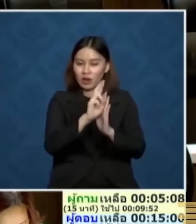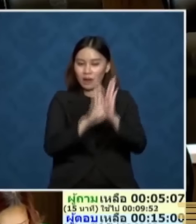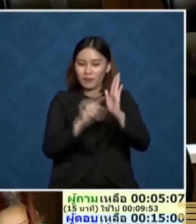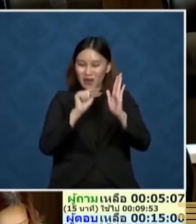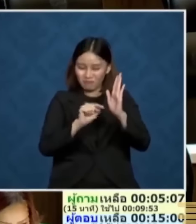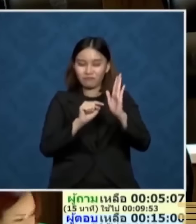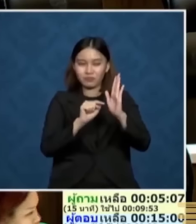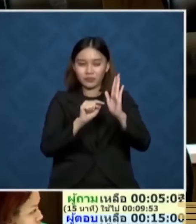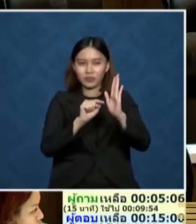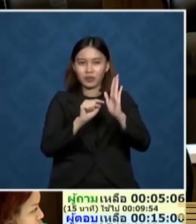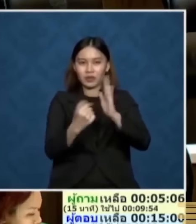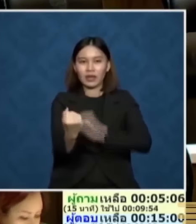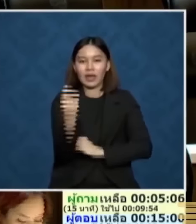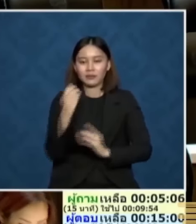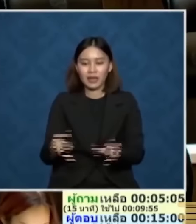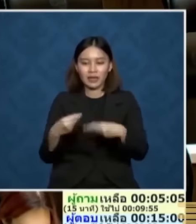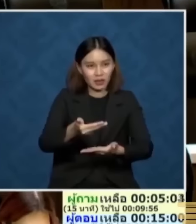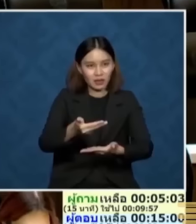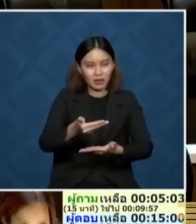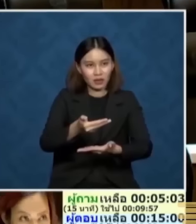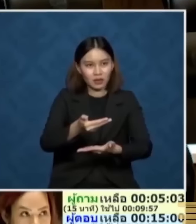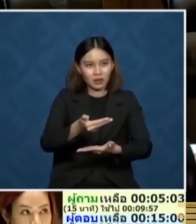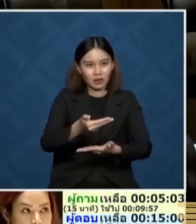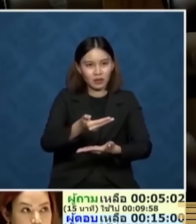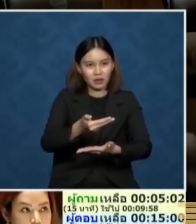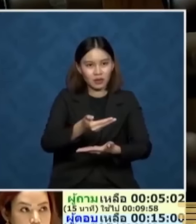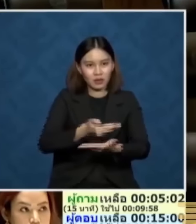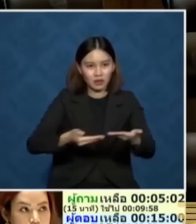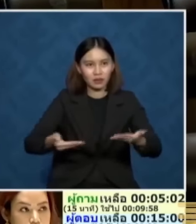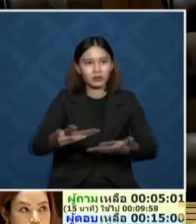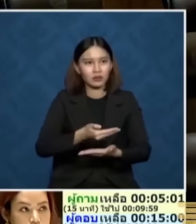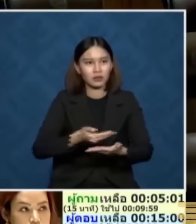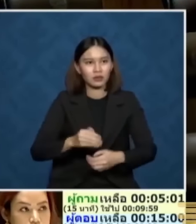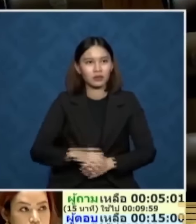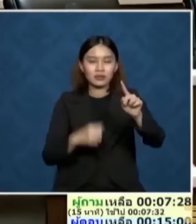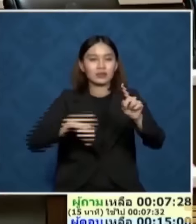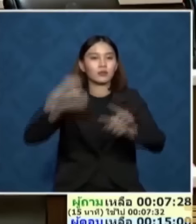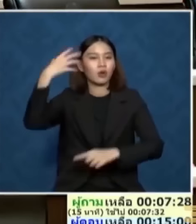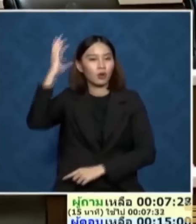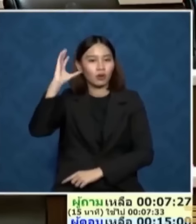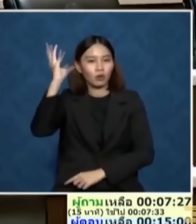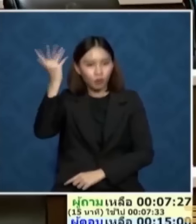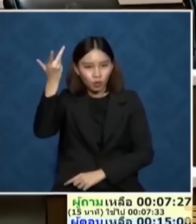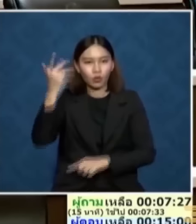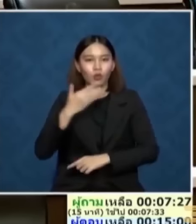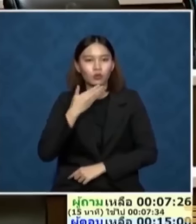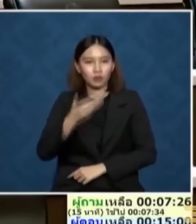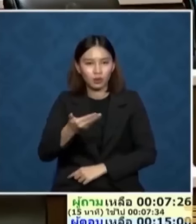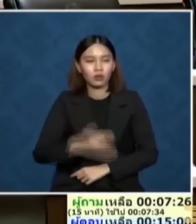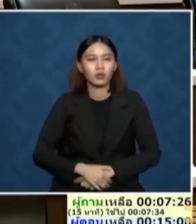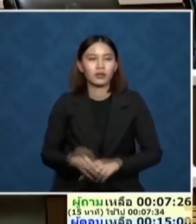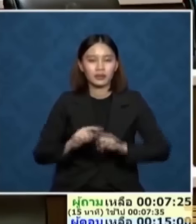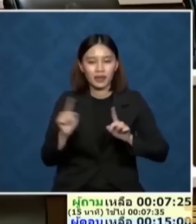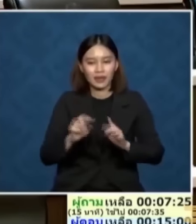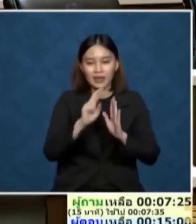นี้นั้นได้ให้อำนาจในการพิจารณาอย่างอธิบดีราชทัณฑ์ นี่คือประเด็นที่สส.ลูกเกดตั้งคำถ